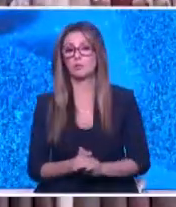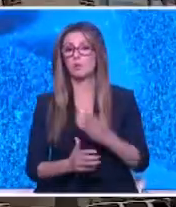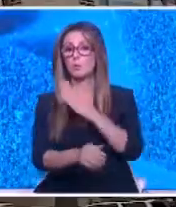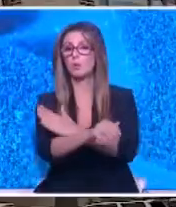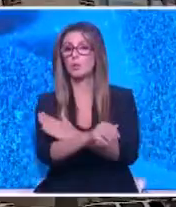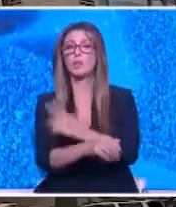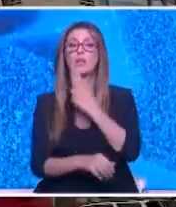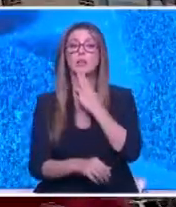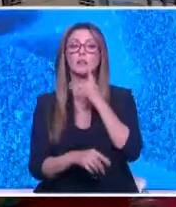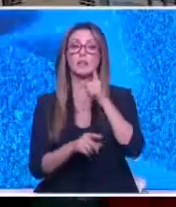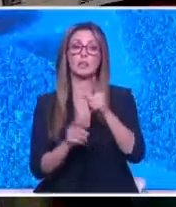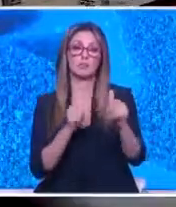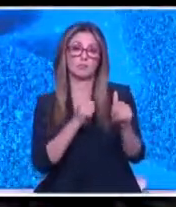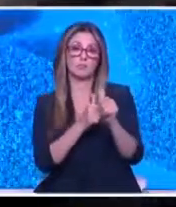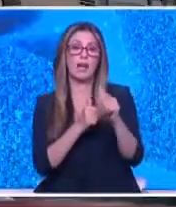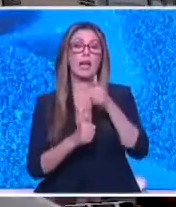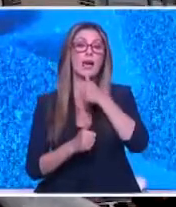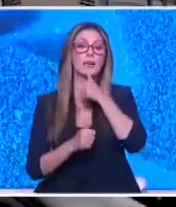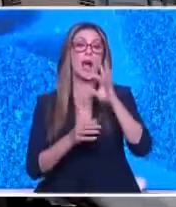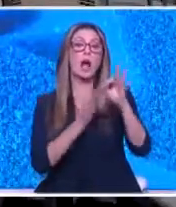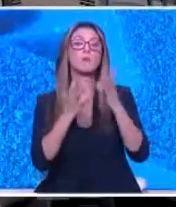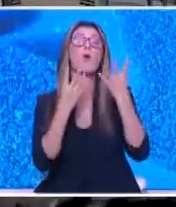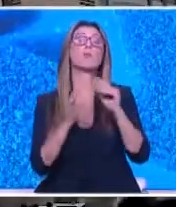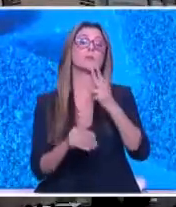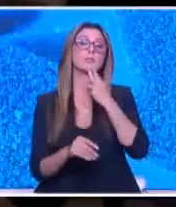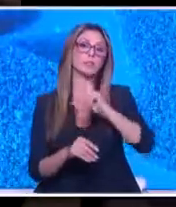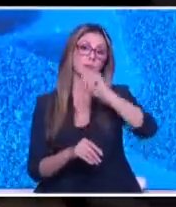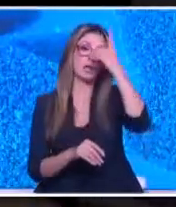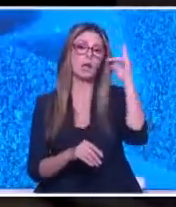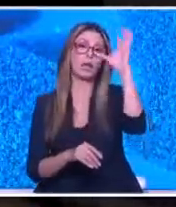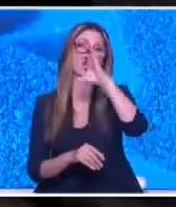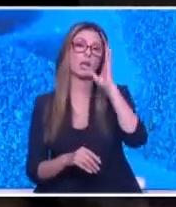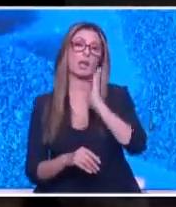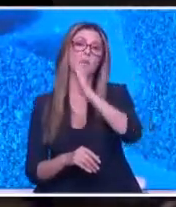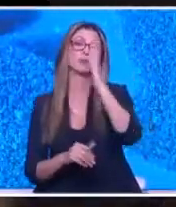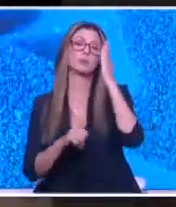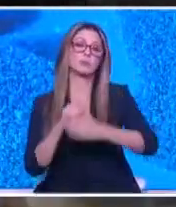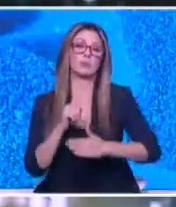Ülkede kadınların yanlarında erkek akrabaları olmadan seyahat etmeleri de yasak.